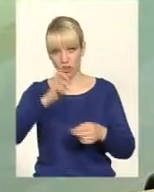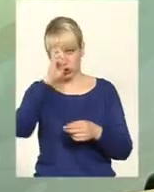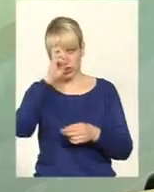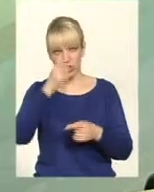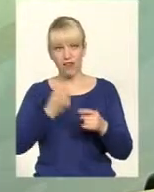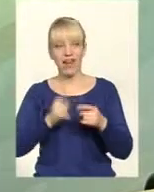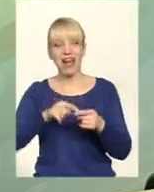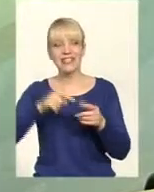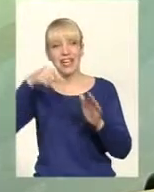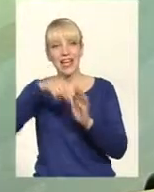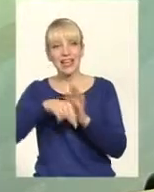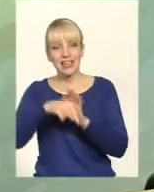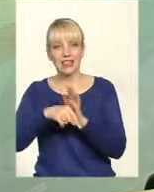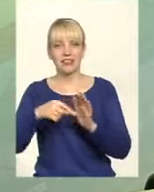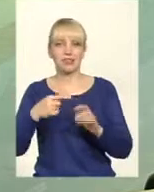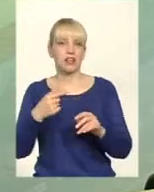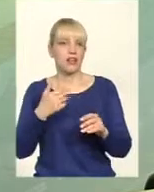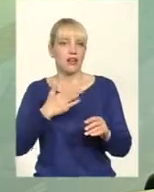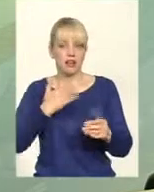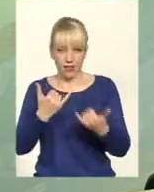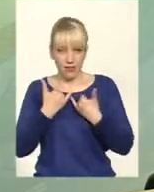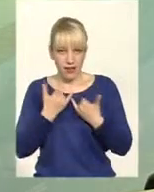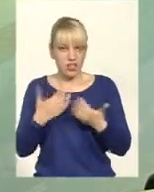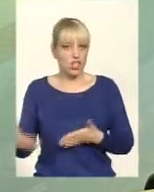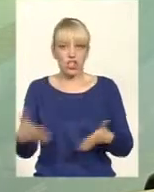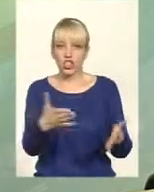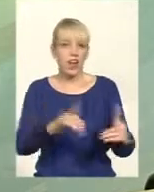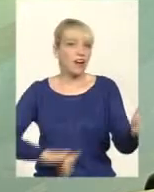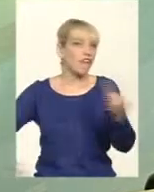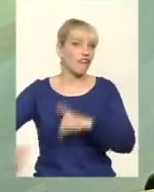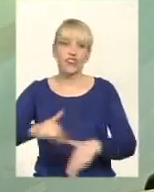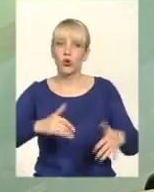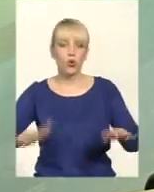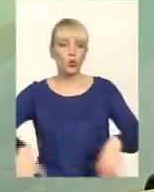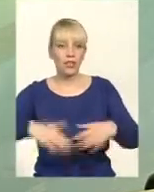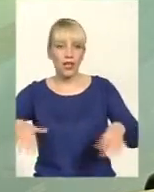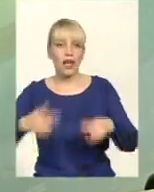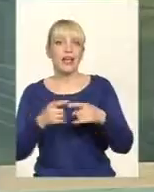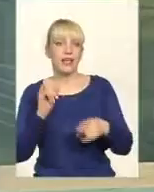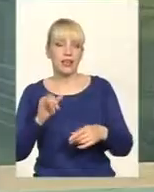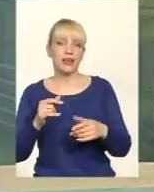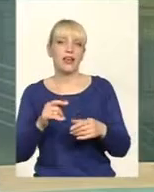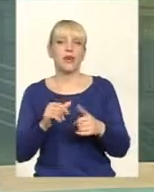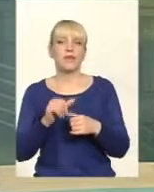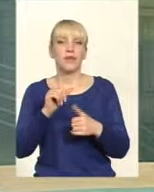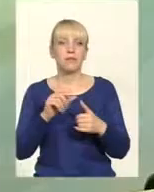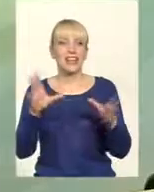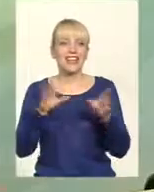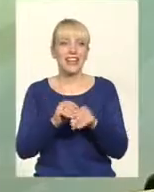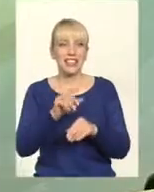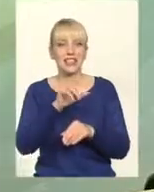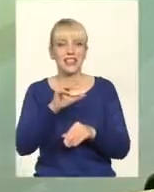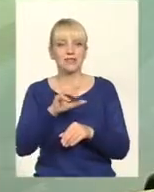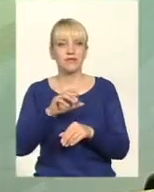держави, а це для нас шлях в нікуди. І позаблоковий статус або приєднання до Митного Союзу. Все дуже просто. От